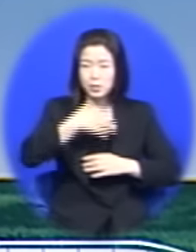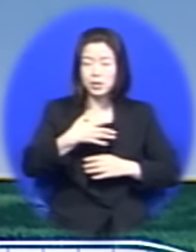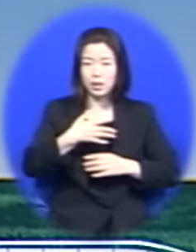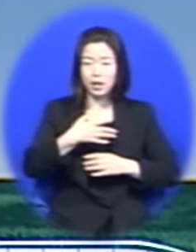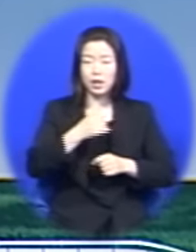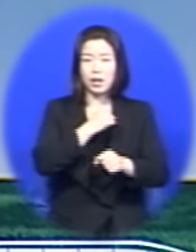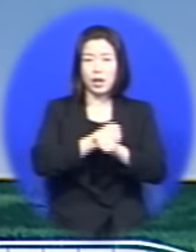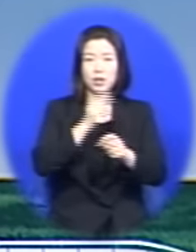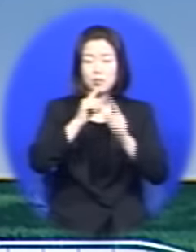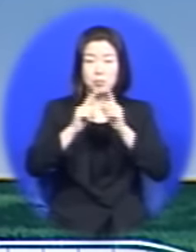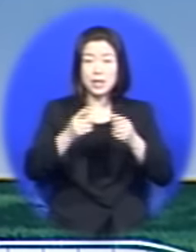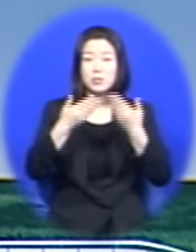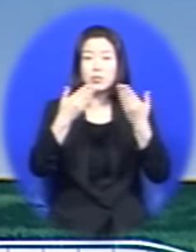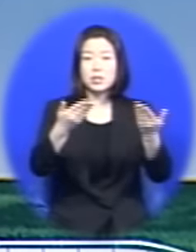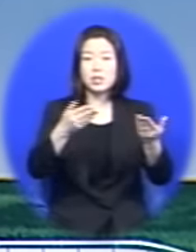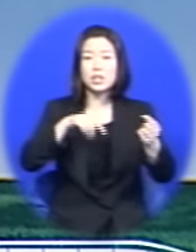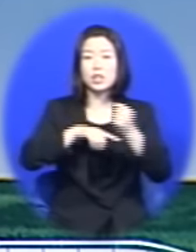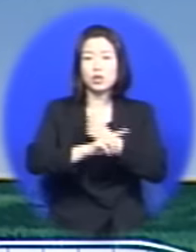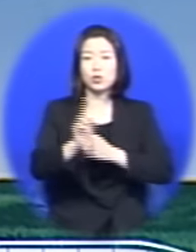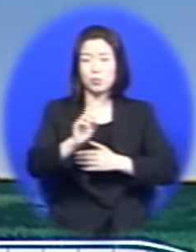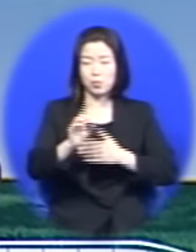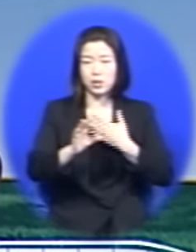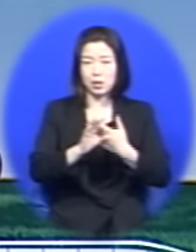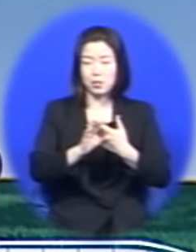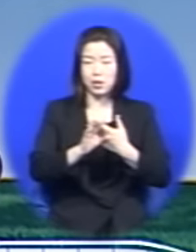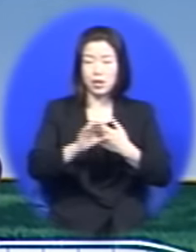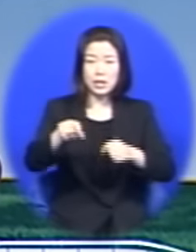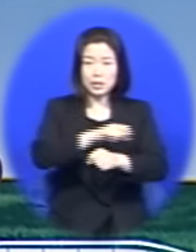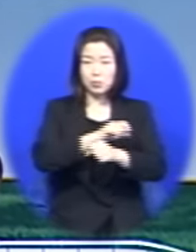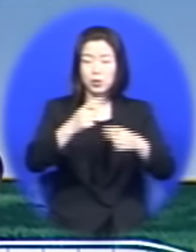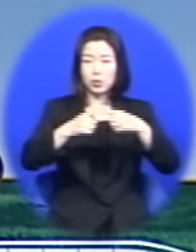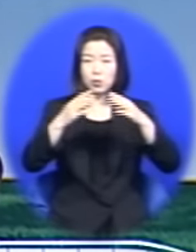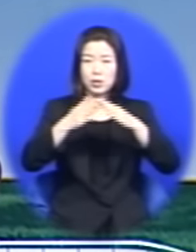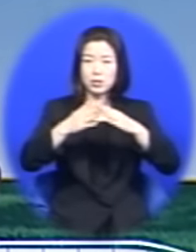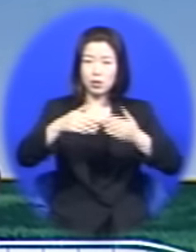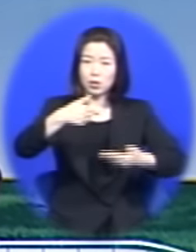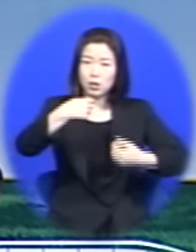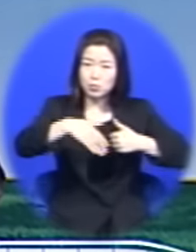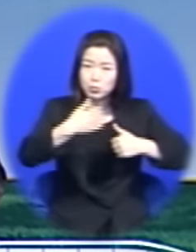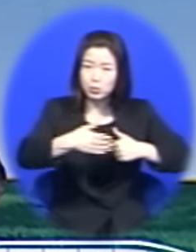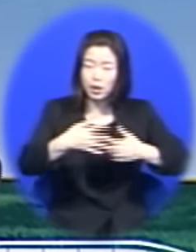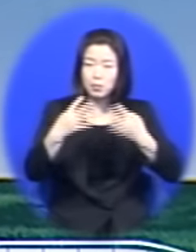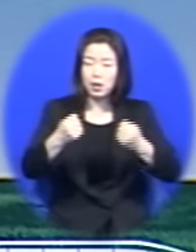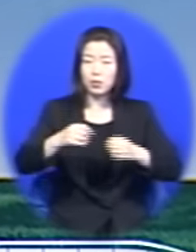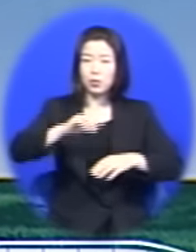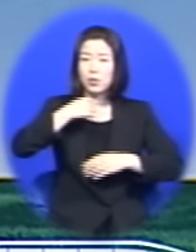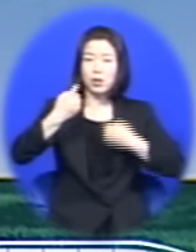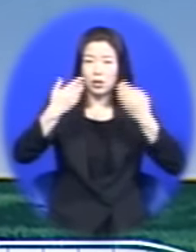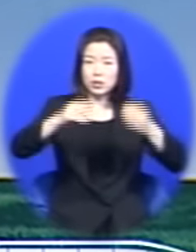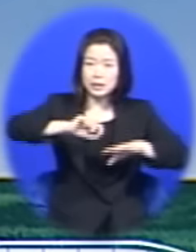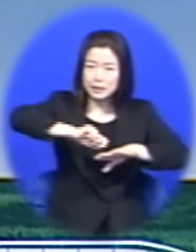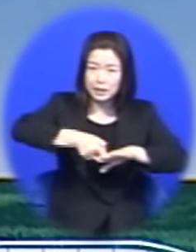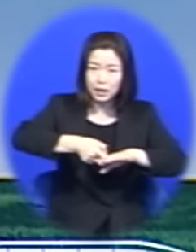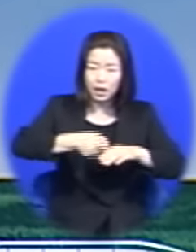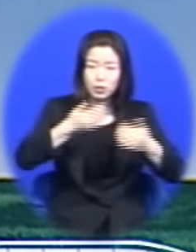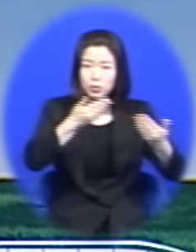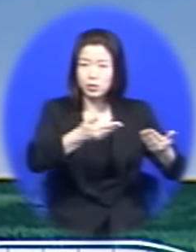하고 말씀드리는 이유는 특별히 교회에서 요구하는 것도 많고 헌신도 강요하기 때문이